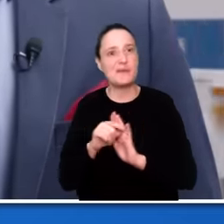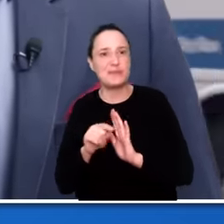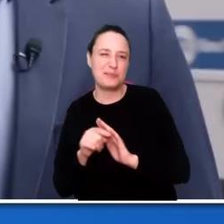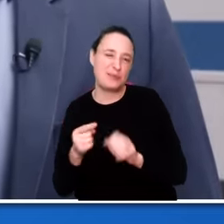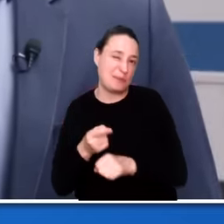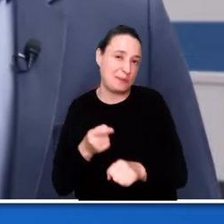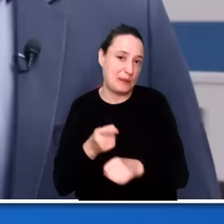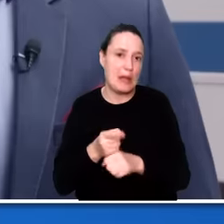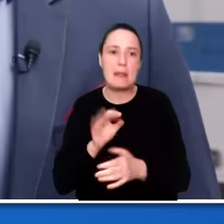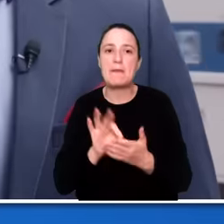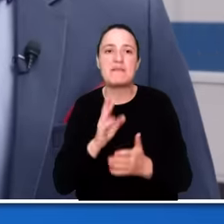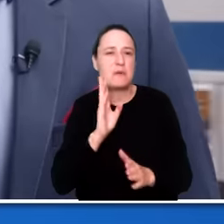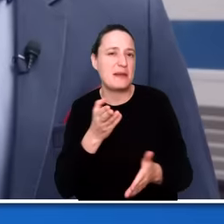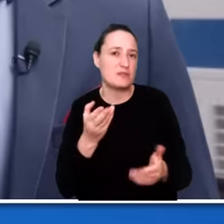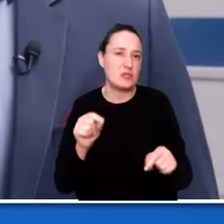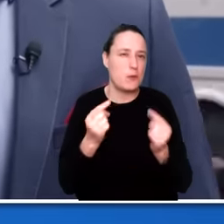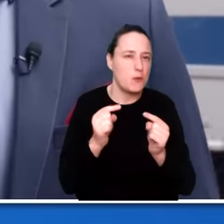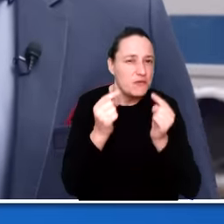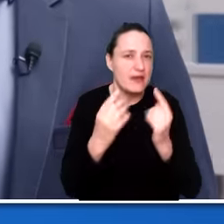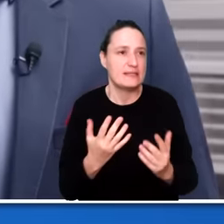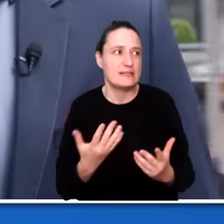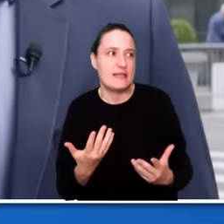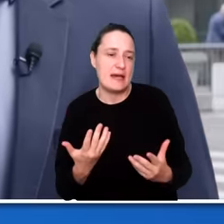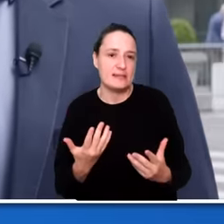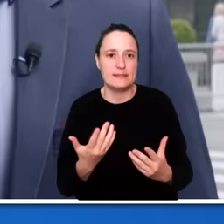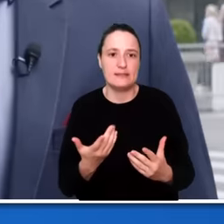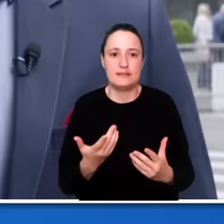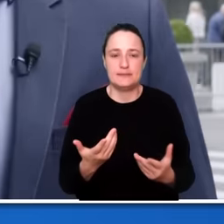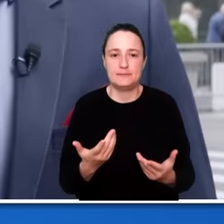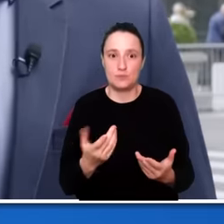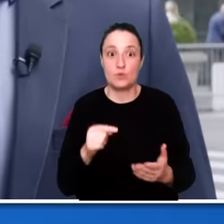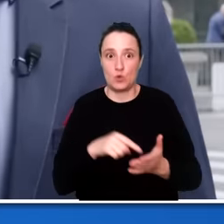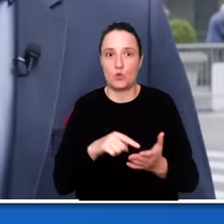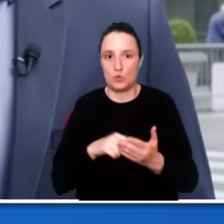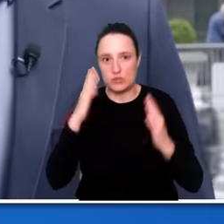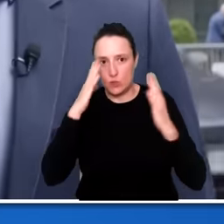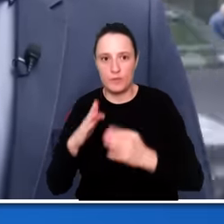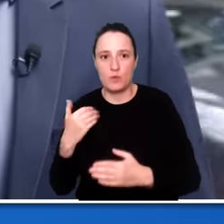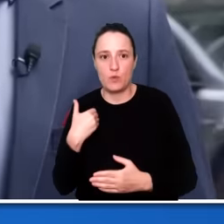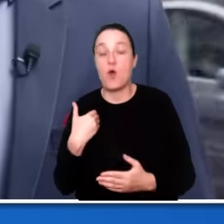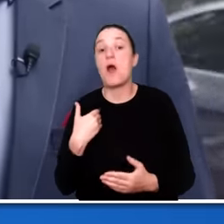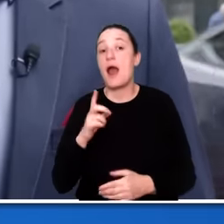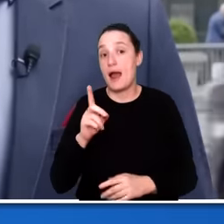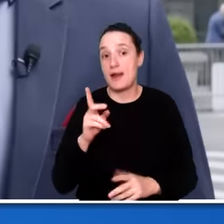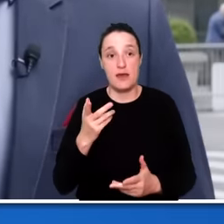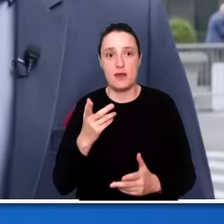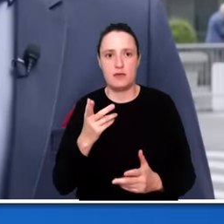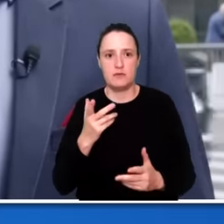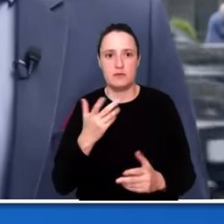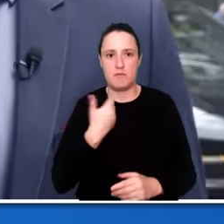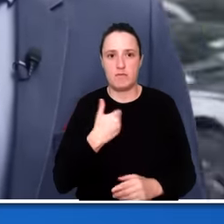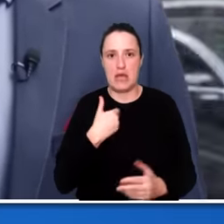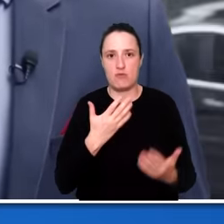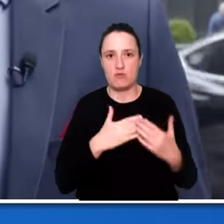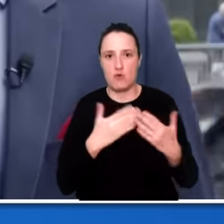pewno będzie kontrowersyjne, więc to jakby na tym się skupił. Co prawda reakcja Białego Domu jest zupełnie inna.